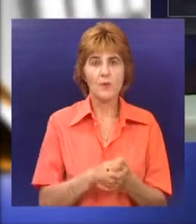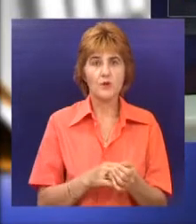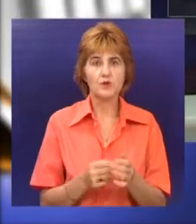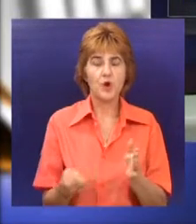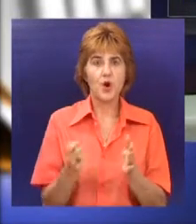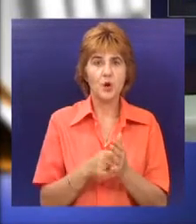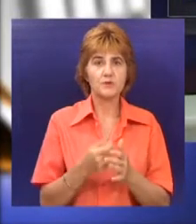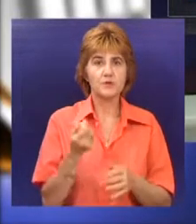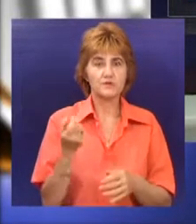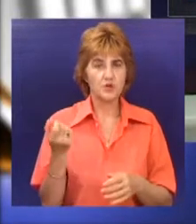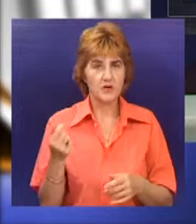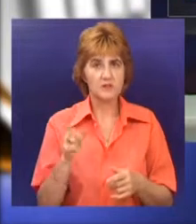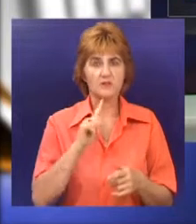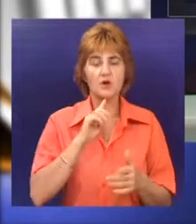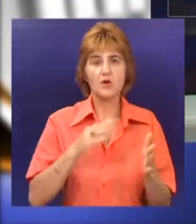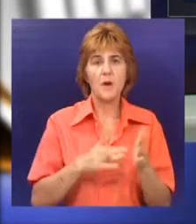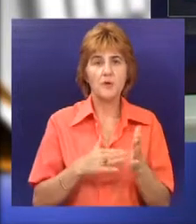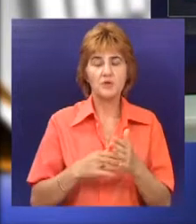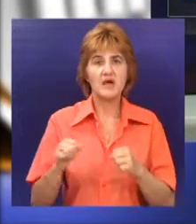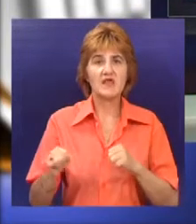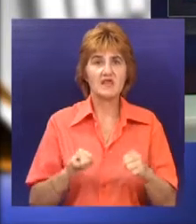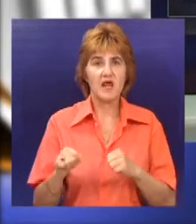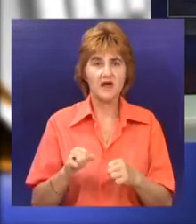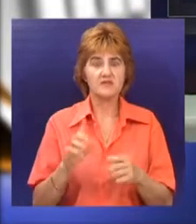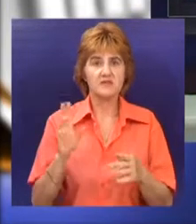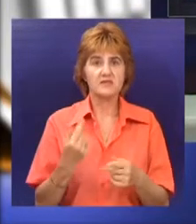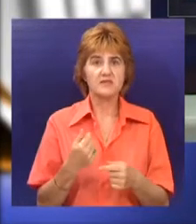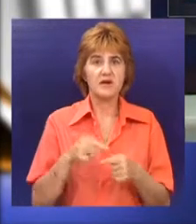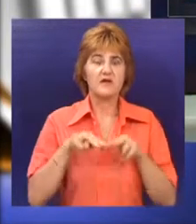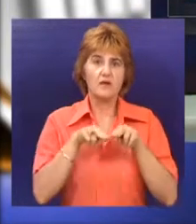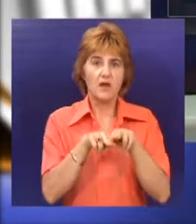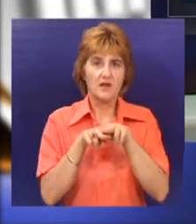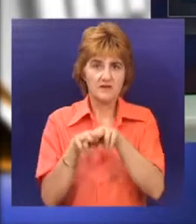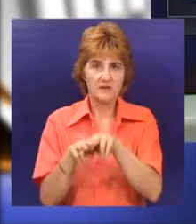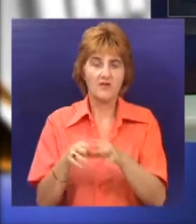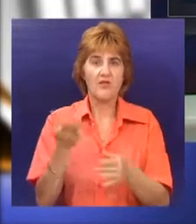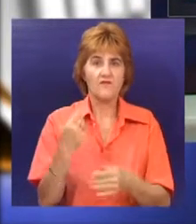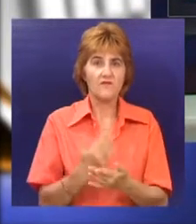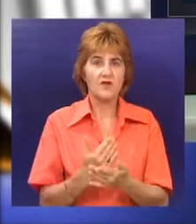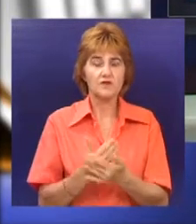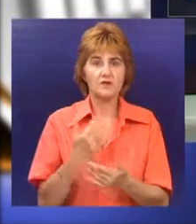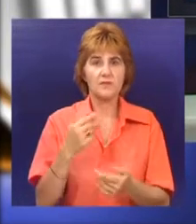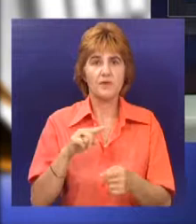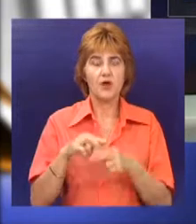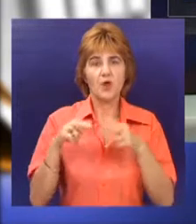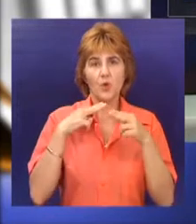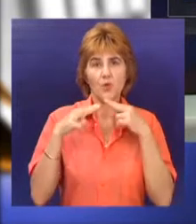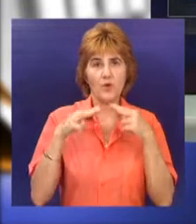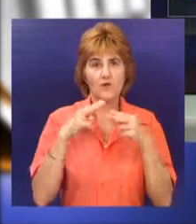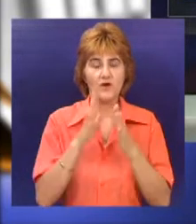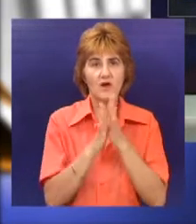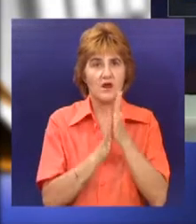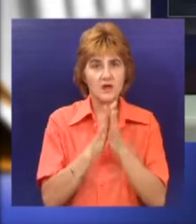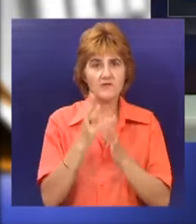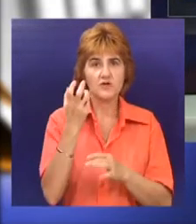Počeo je otkup pšenice za potrebe Republičke direkcije za robne rezerve, a već u prvih sat vremena iz Severno-bačkog okruga je ugovorena